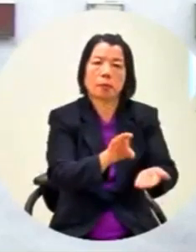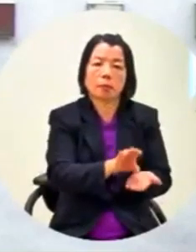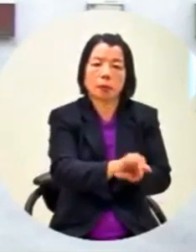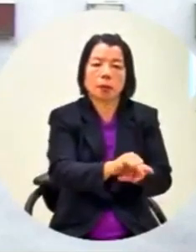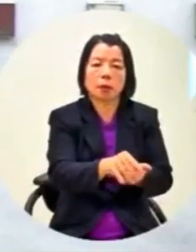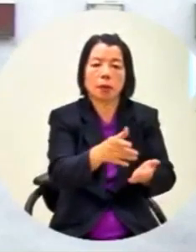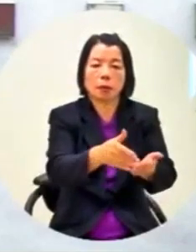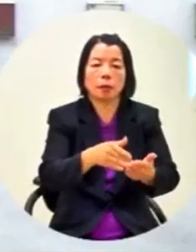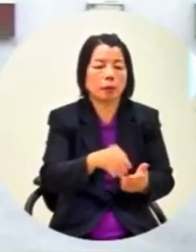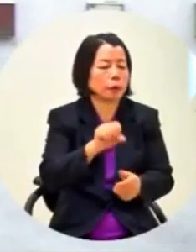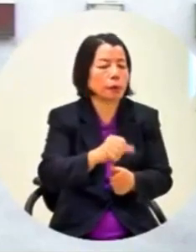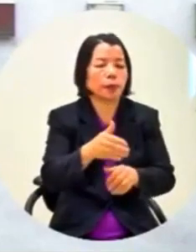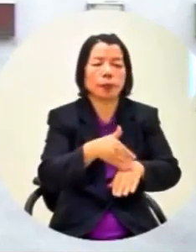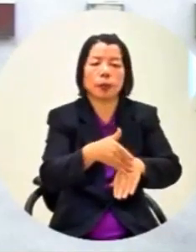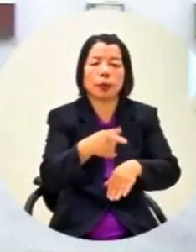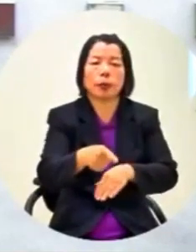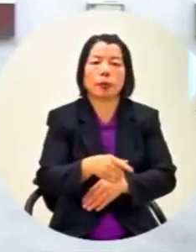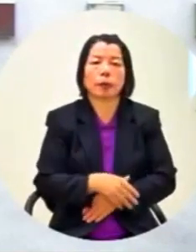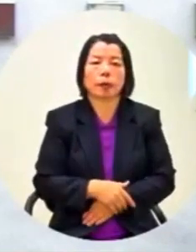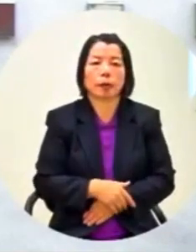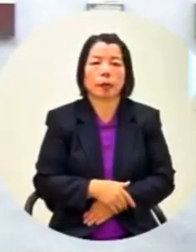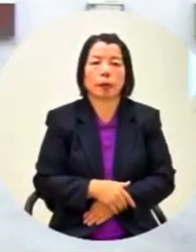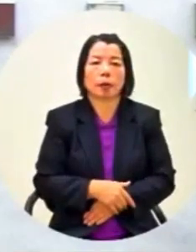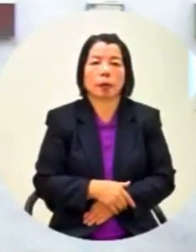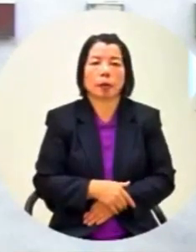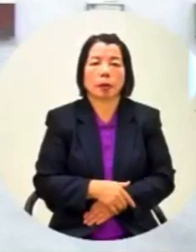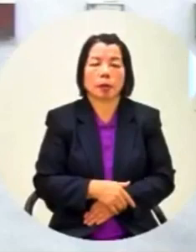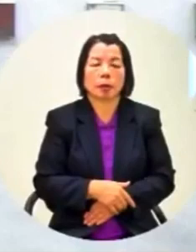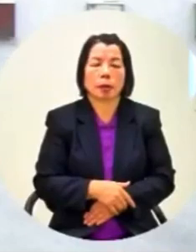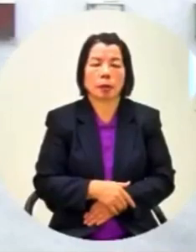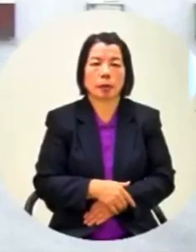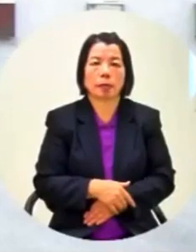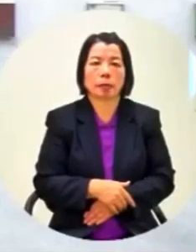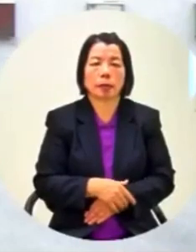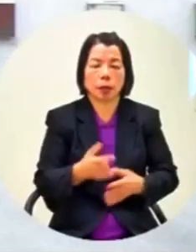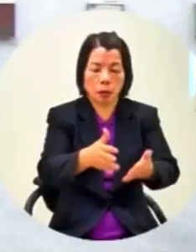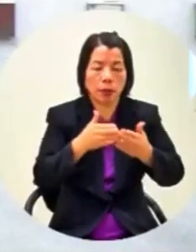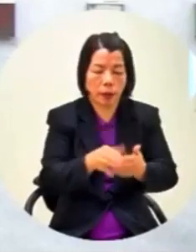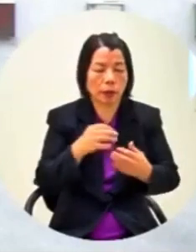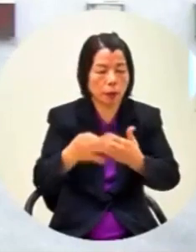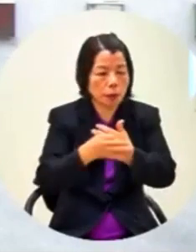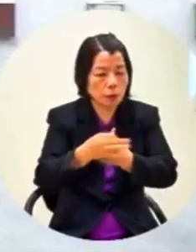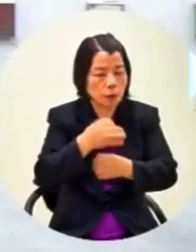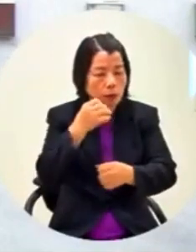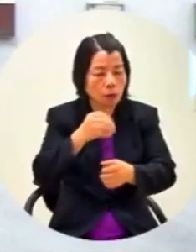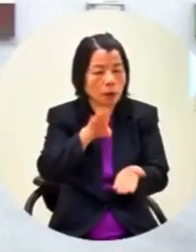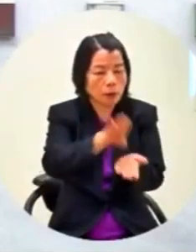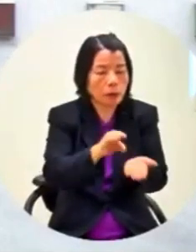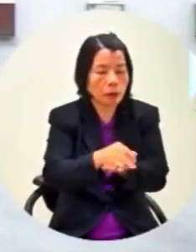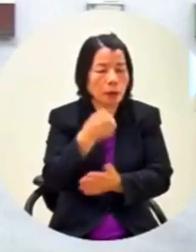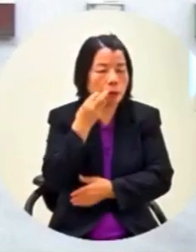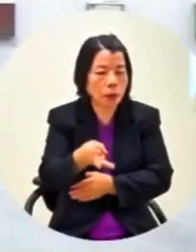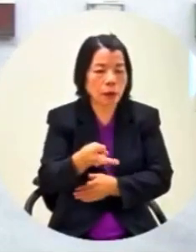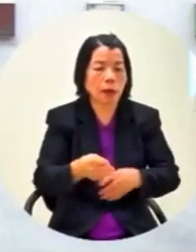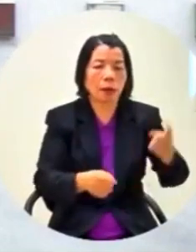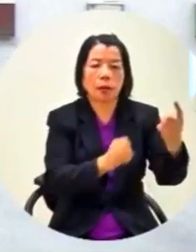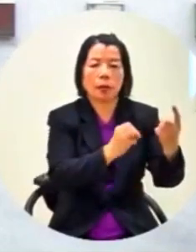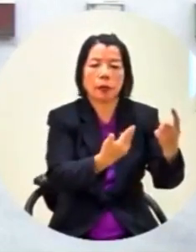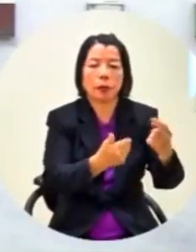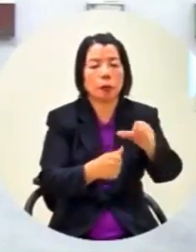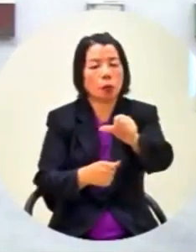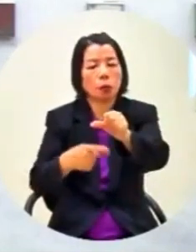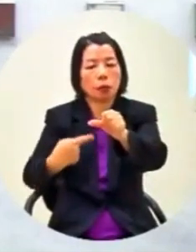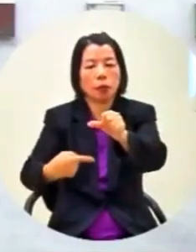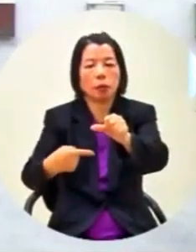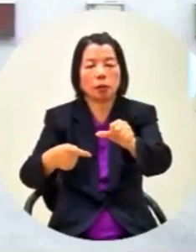车单，自109年2月1号开始试办3个月， 并且于109年5月1日开始